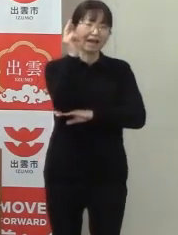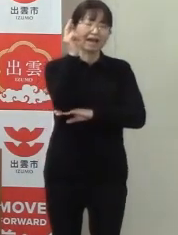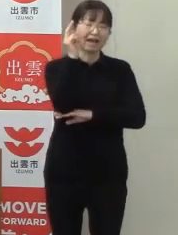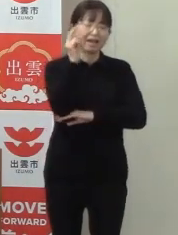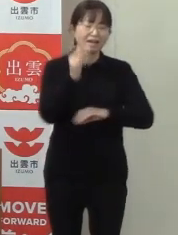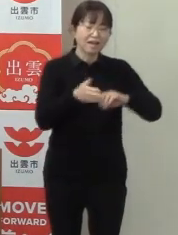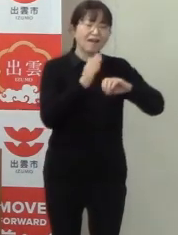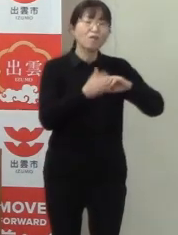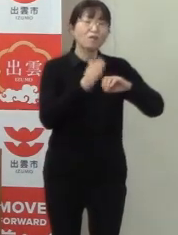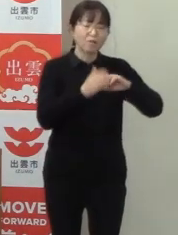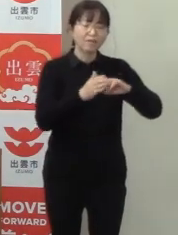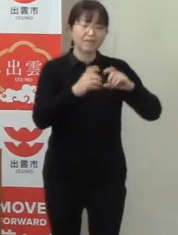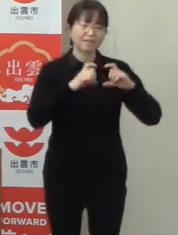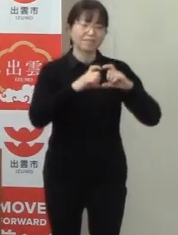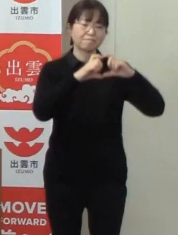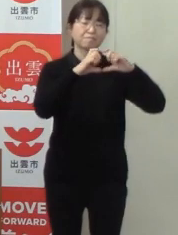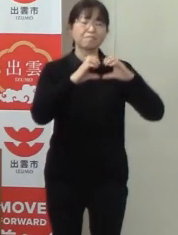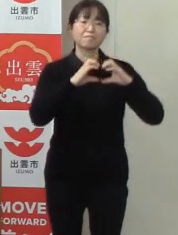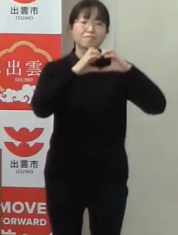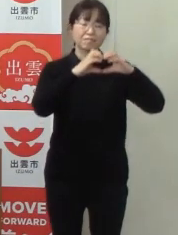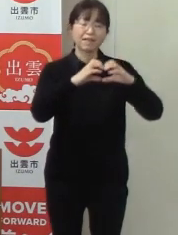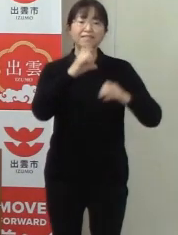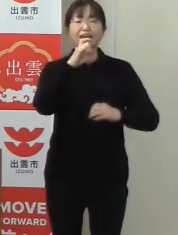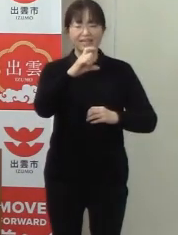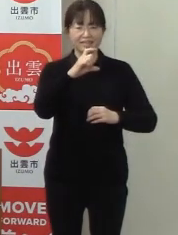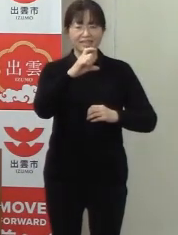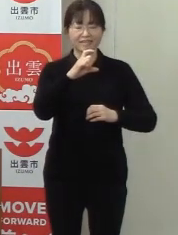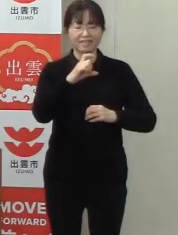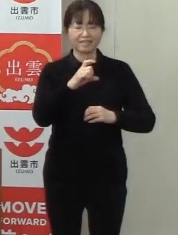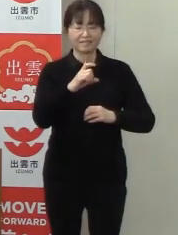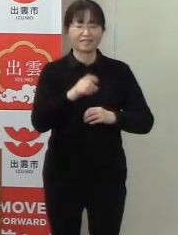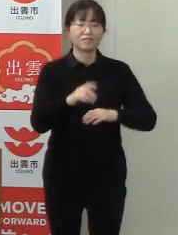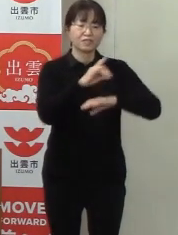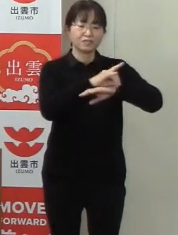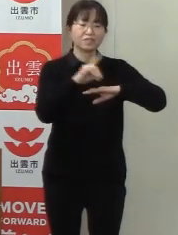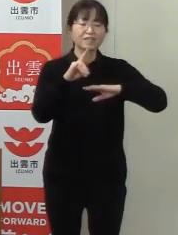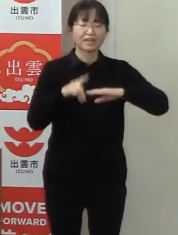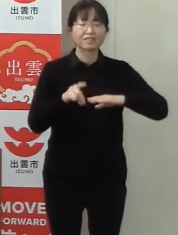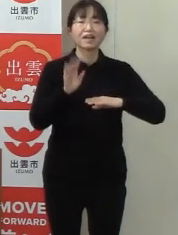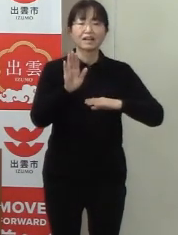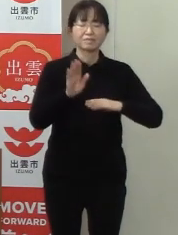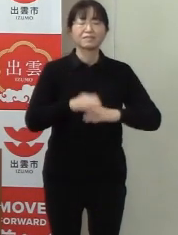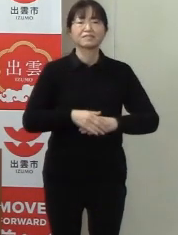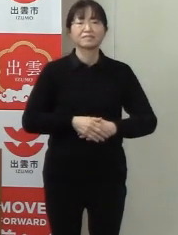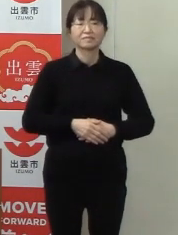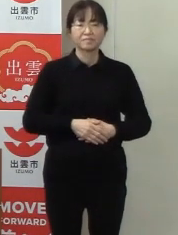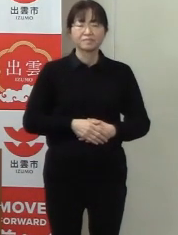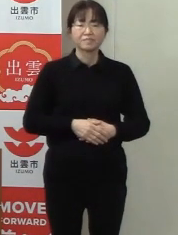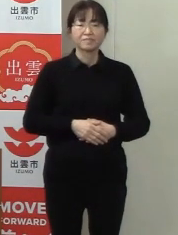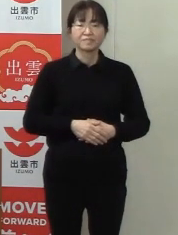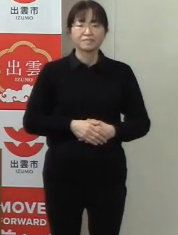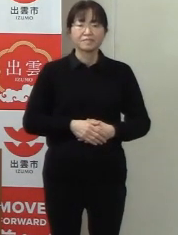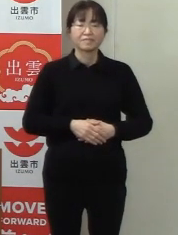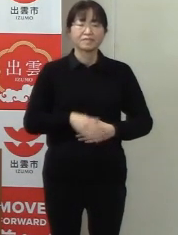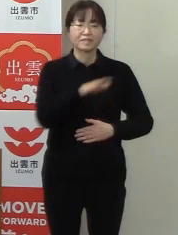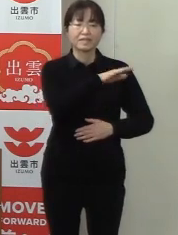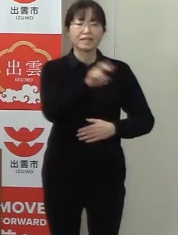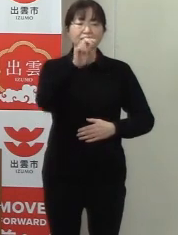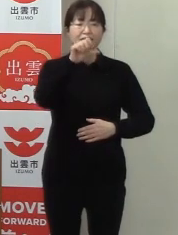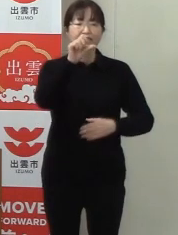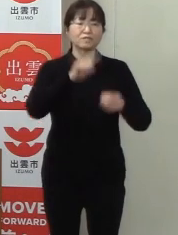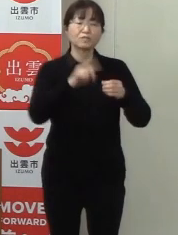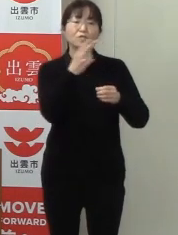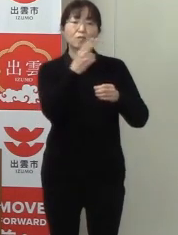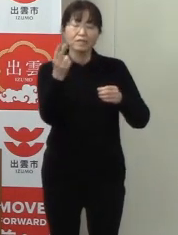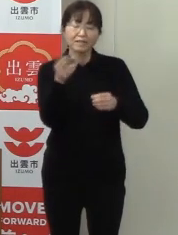タインというこの、企画で、ございます。これは、平成25年度